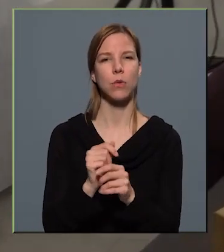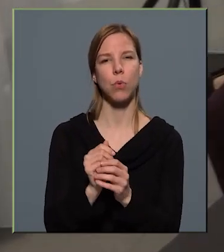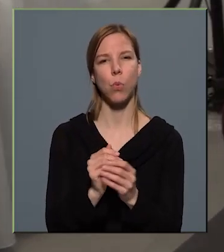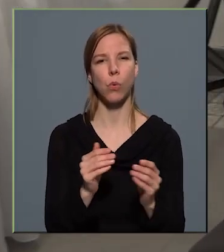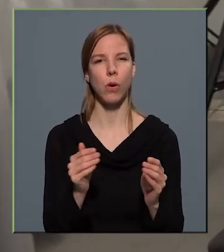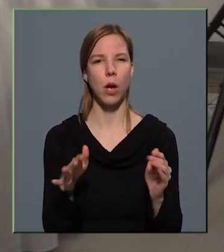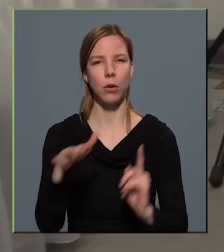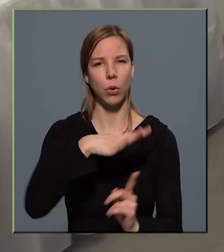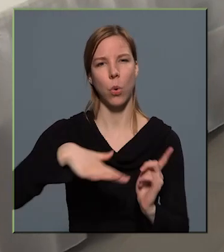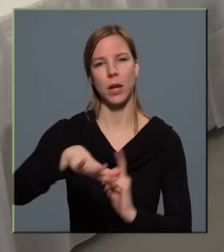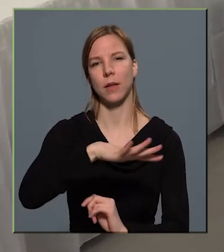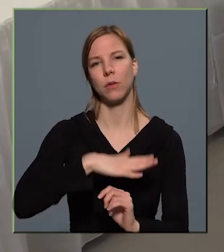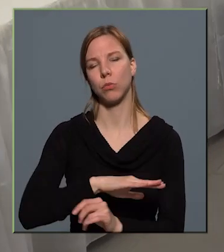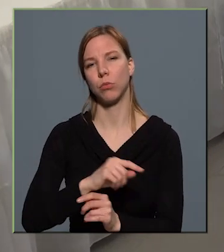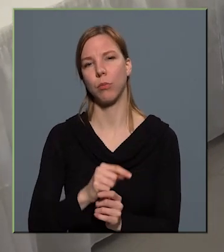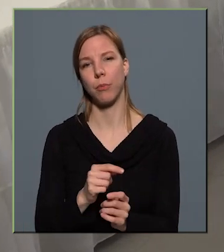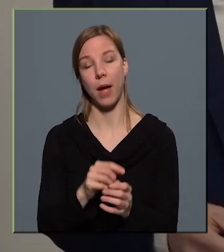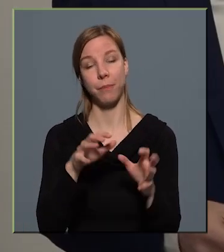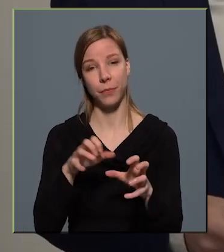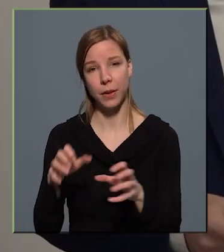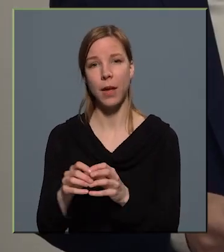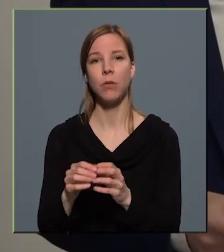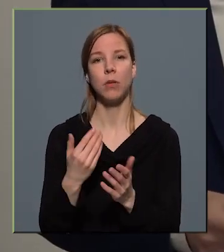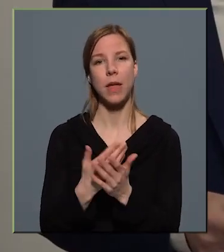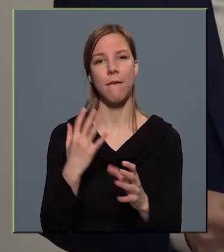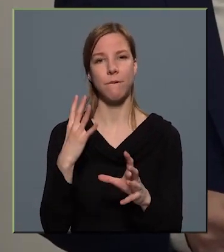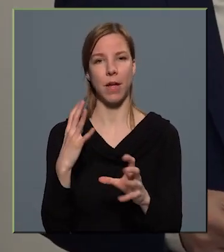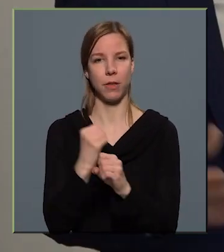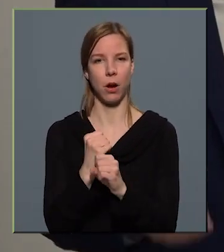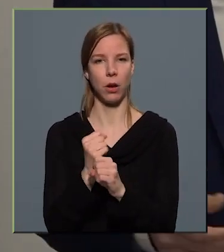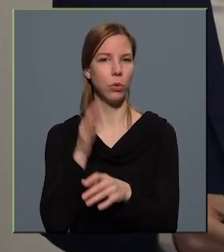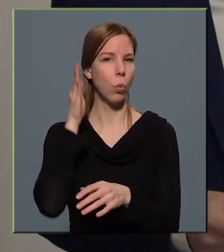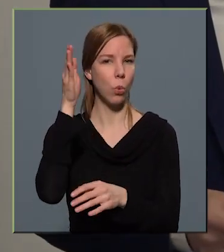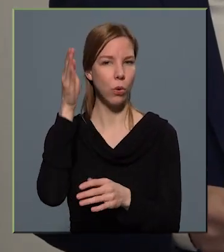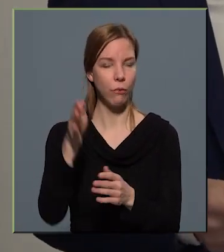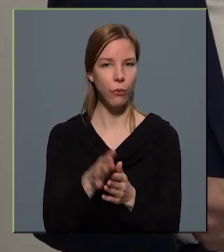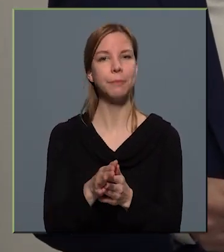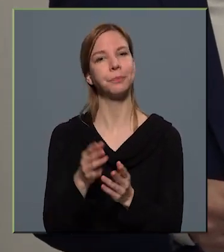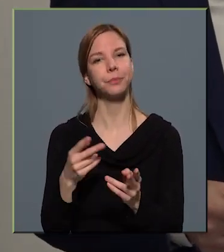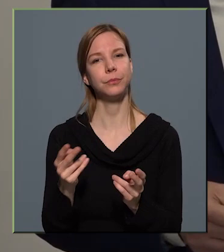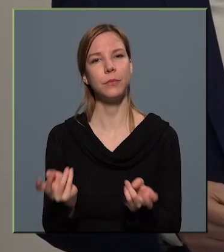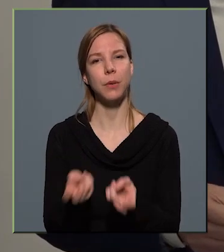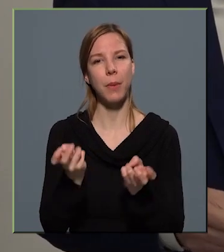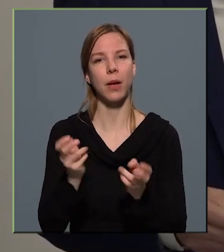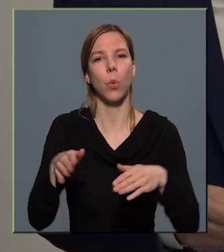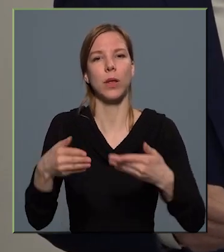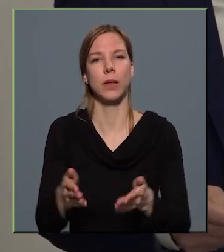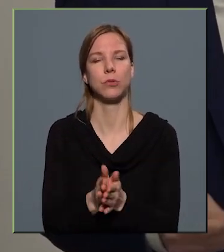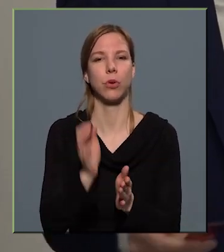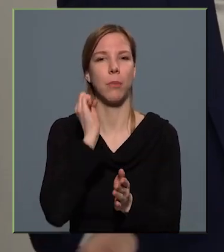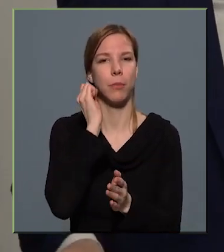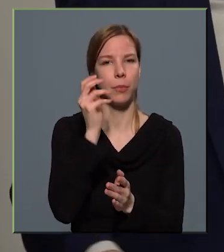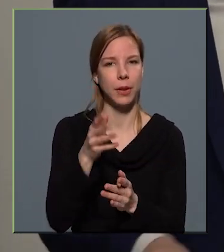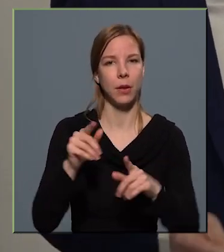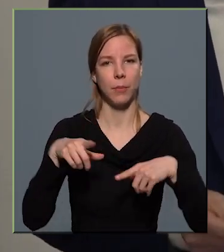és a tágabb környezetünkben is tegyünk a fenntartható jövő érdekében, hogy megkönnyítsük az emberek mindennapjait,